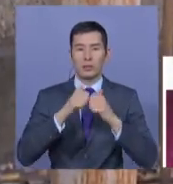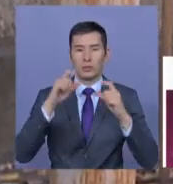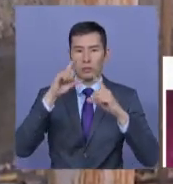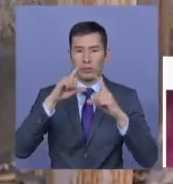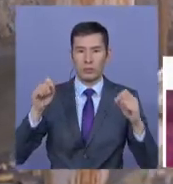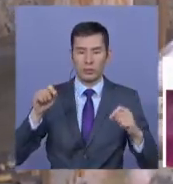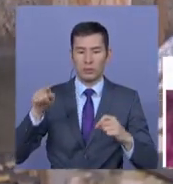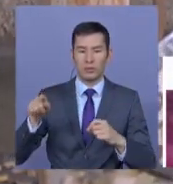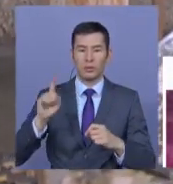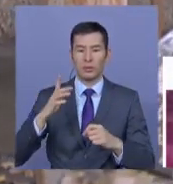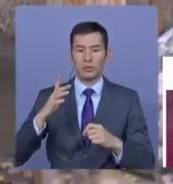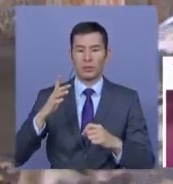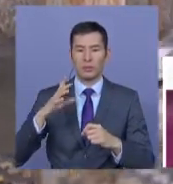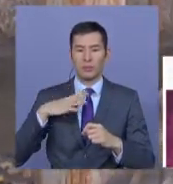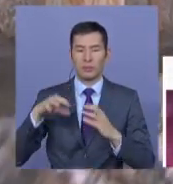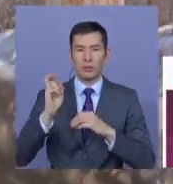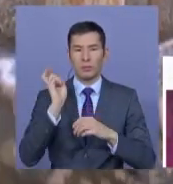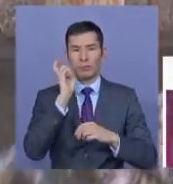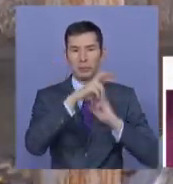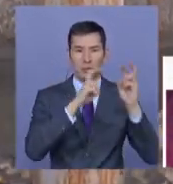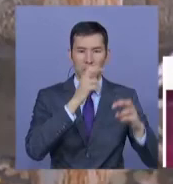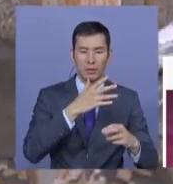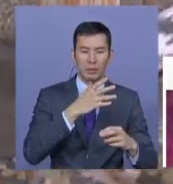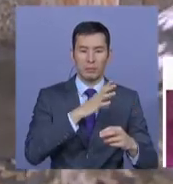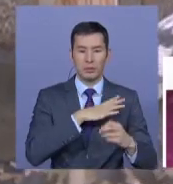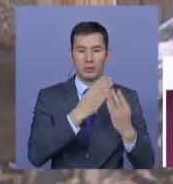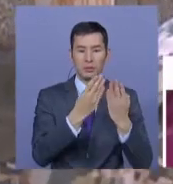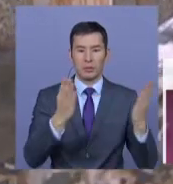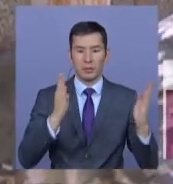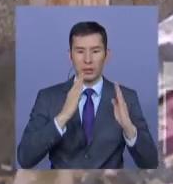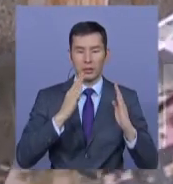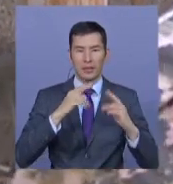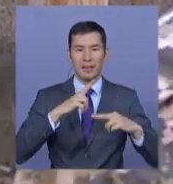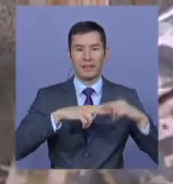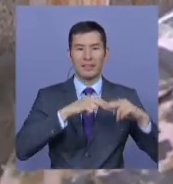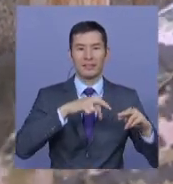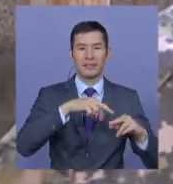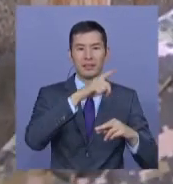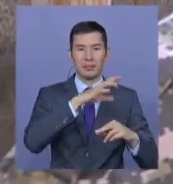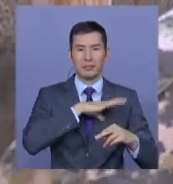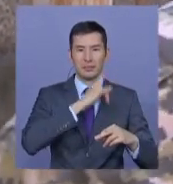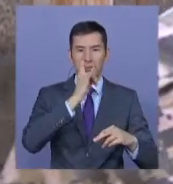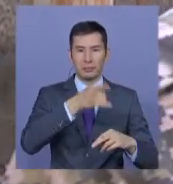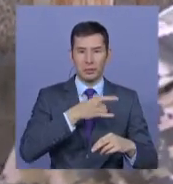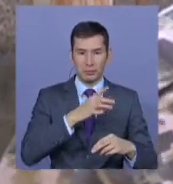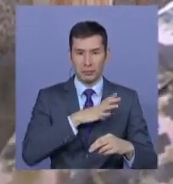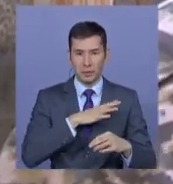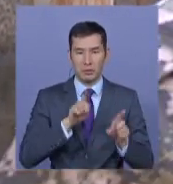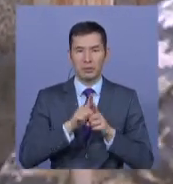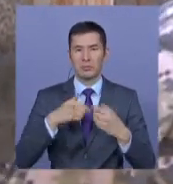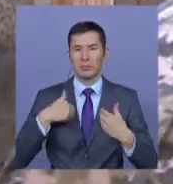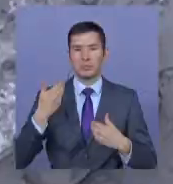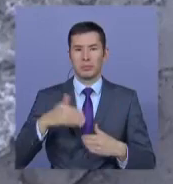шыққан балаларды ана есіктен қағып жібердік. Болмаса ана жерде лестница бар еді. Лестницаны кесіп тастады. Балалардың аяғы сынбасын, бірі құлап түспесін деп